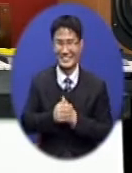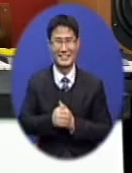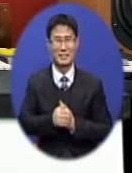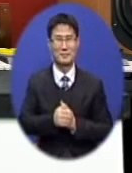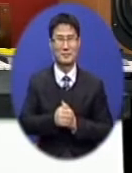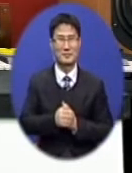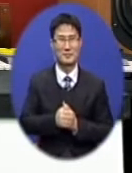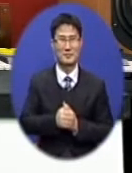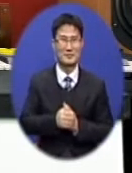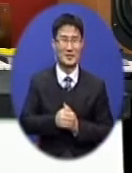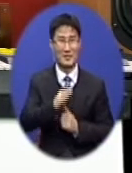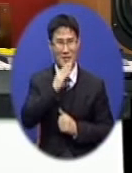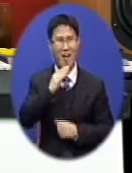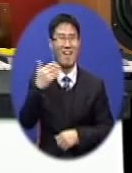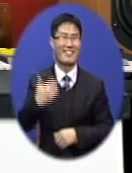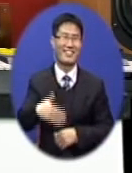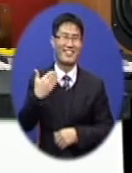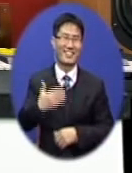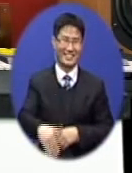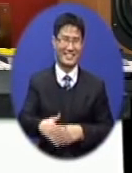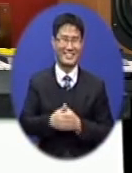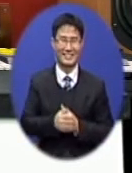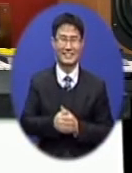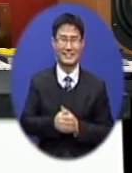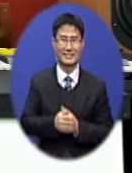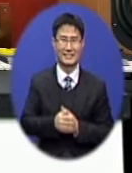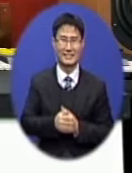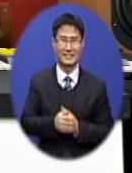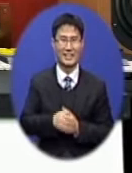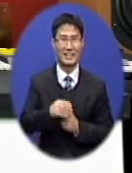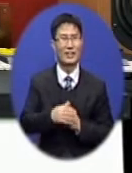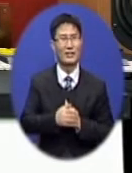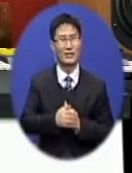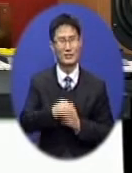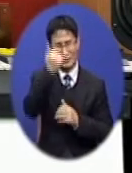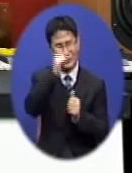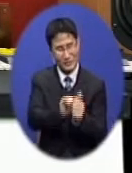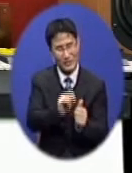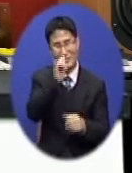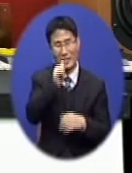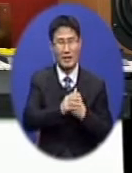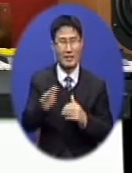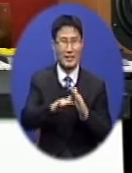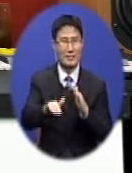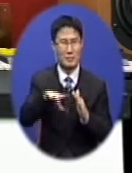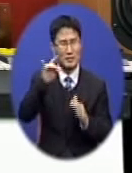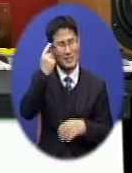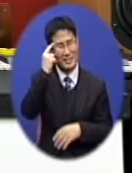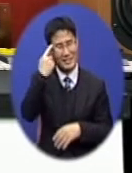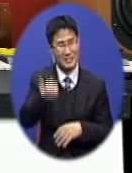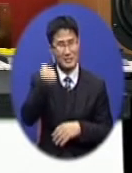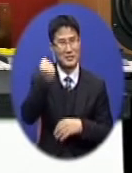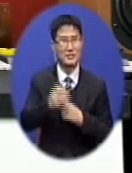그래요. 아유 참 대단하세요. 그래요. 가정 네. 이 효도 많이 해도 가족을 먼저 생각을 하고 이 어린 네.